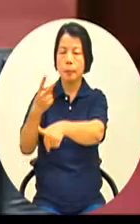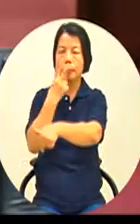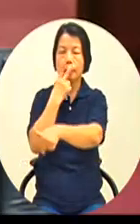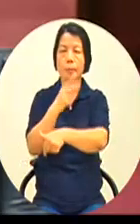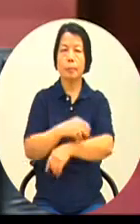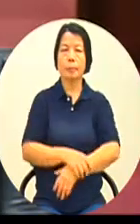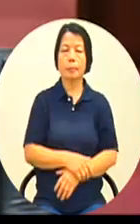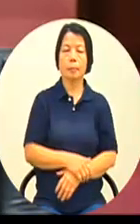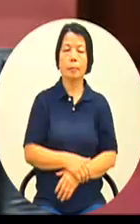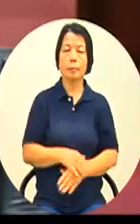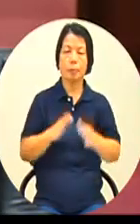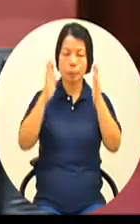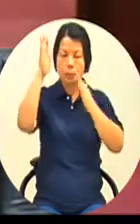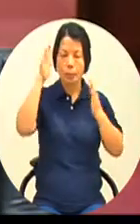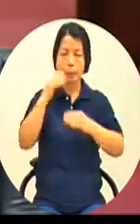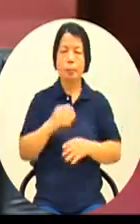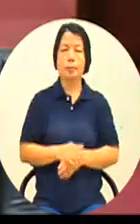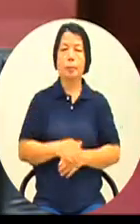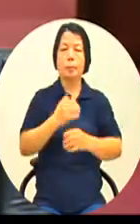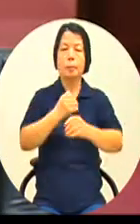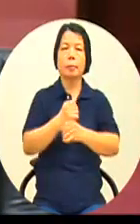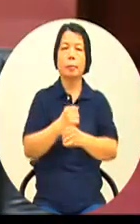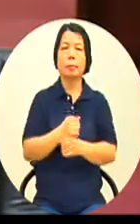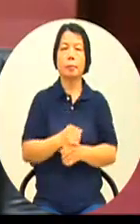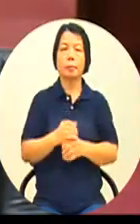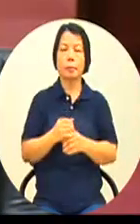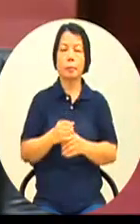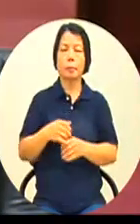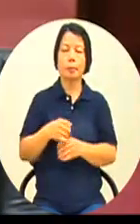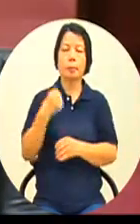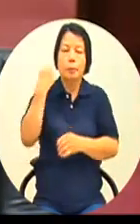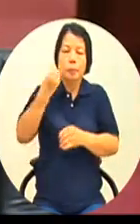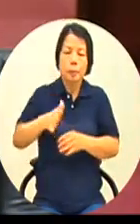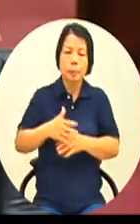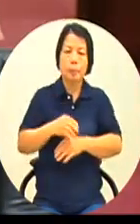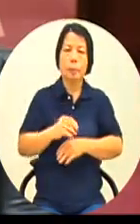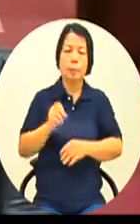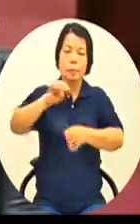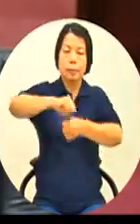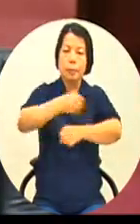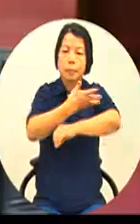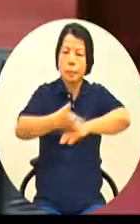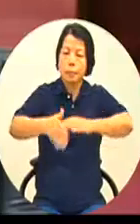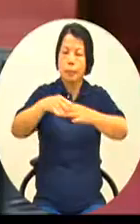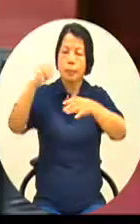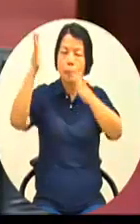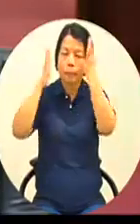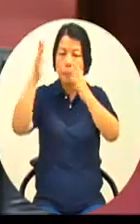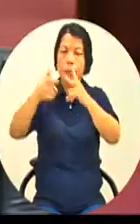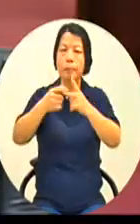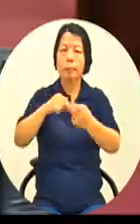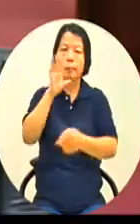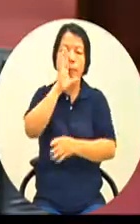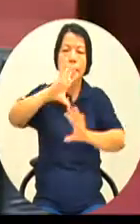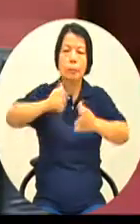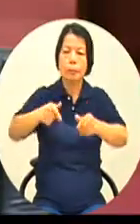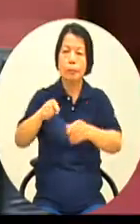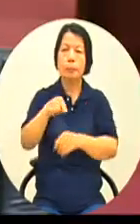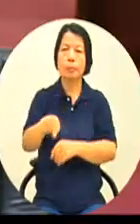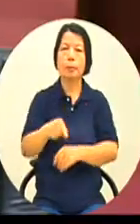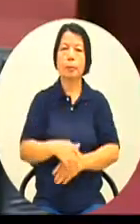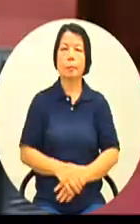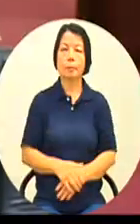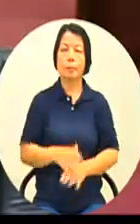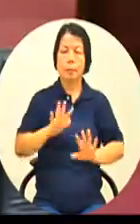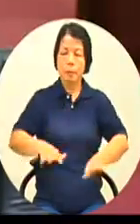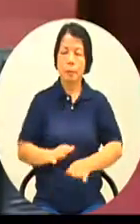新马粤泰对不对？哈。咱这个，我看见的这个报告对不对哈？就是咱的南向